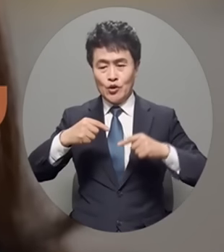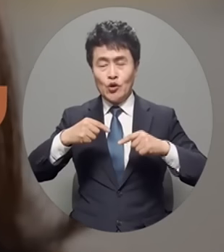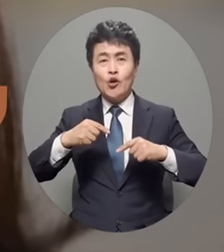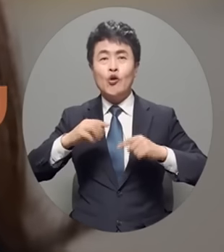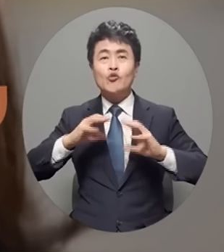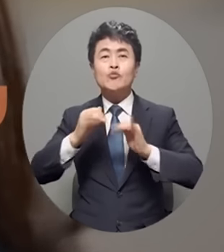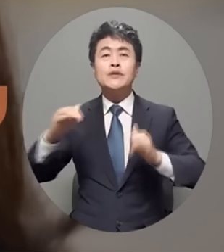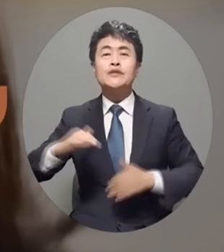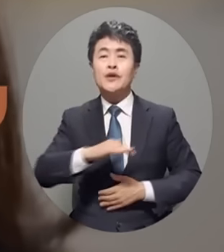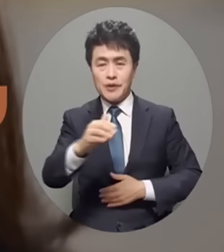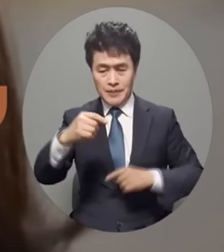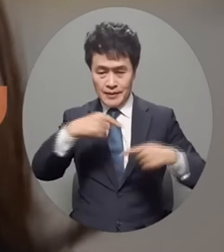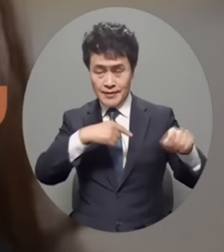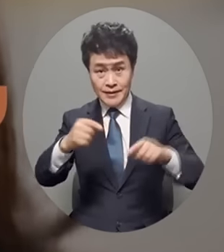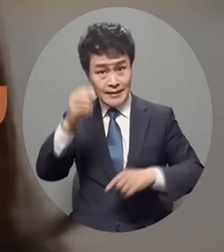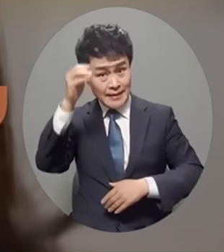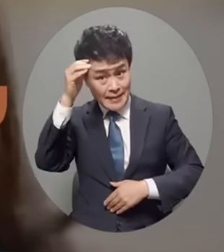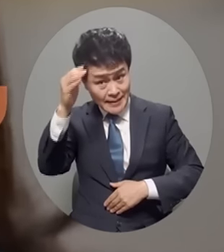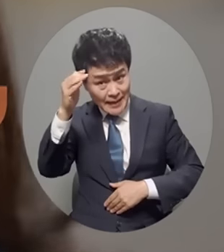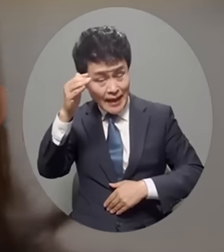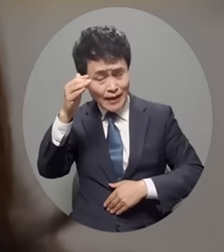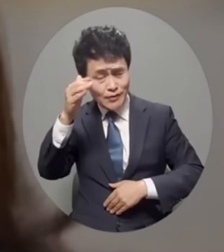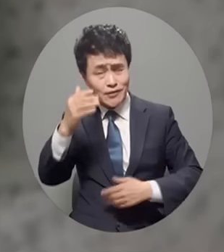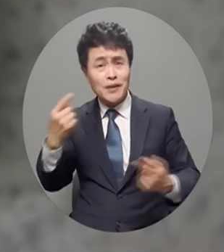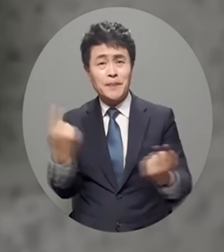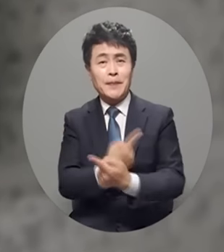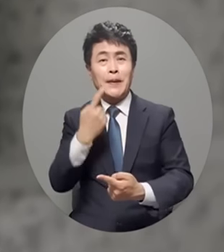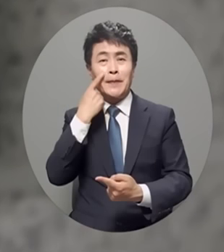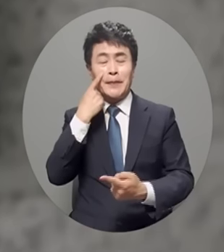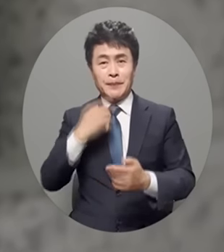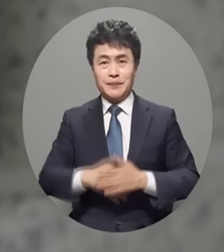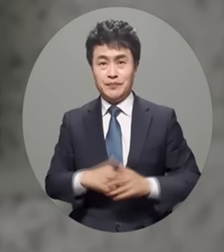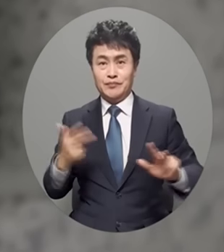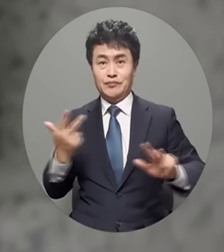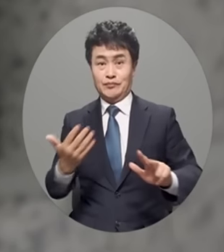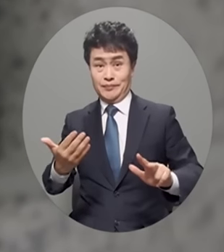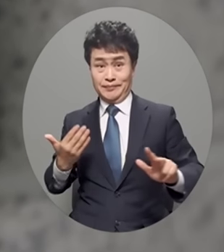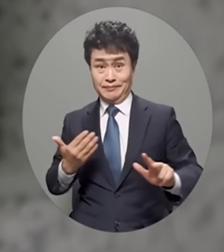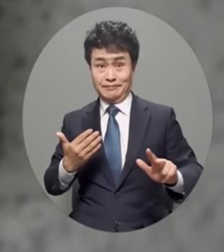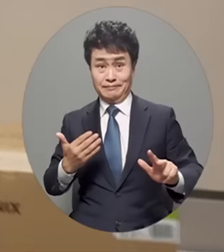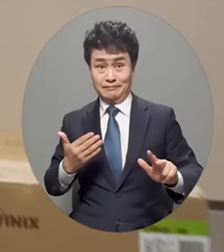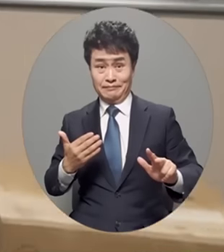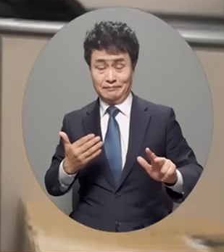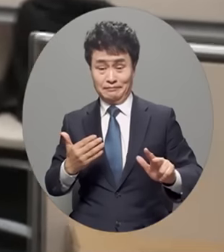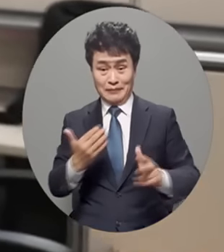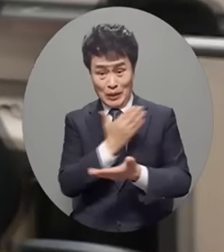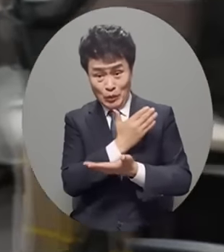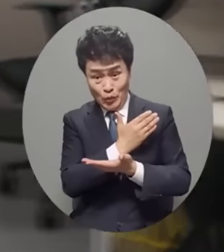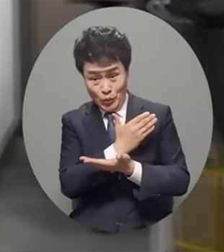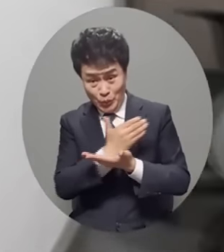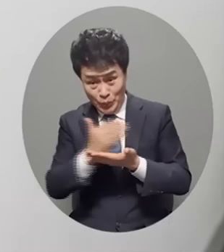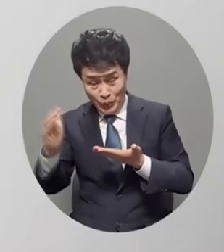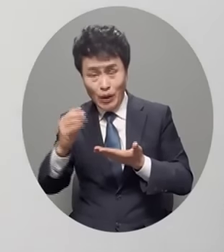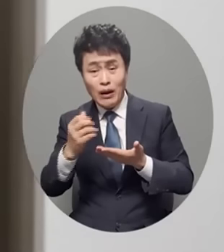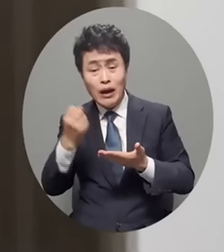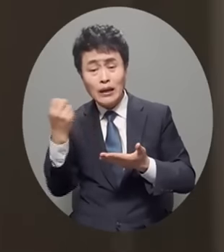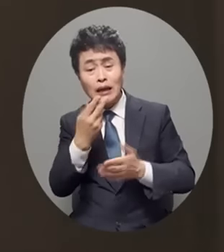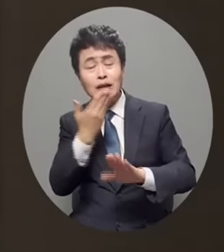정치를 기대하실 수 있게 해보겠습니다. 일주일 전 퇴실 작업이 한창인 또 다른